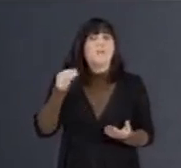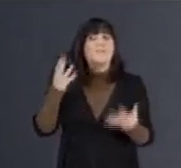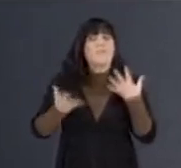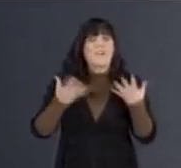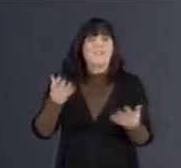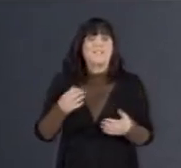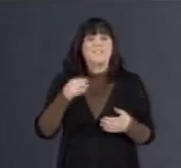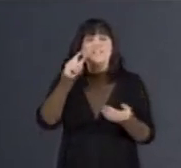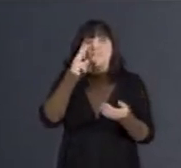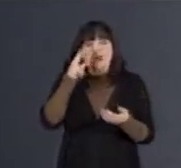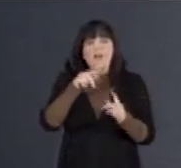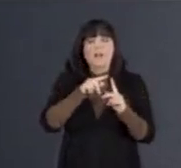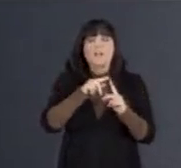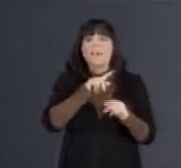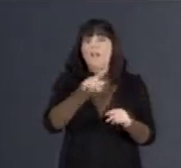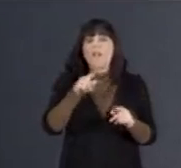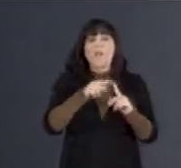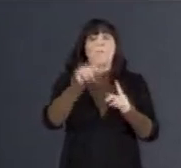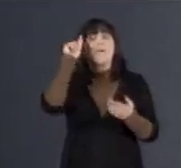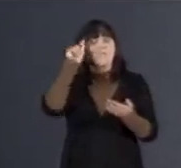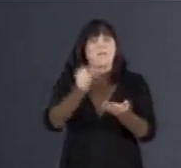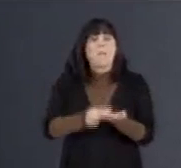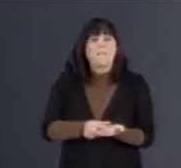UVGI na kchal Edko salt